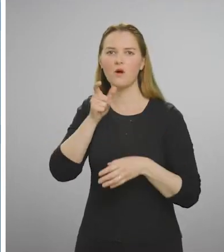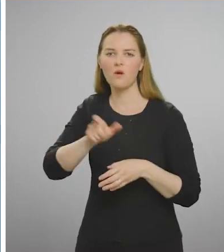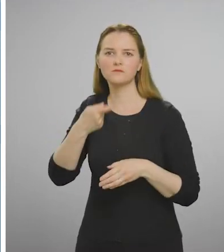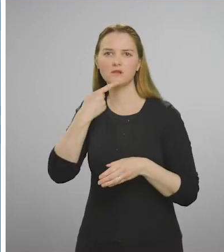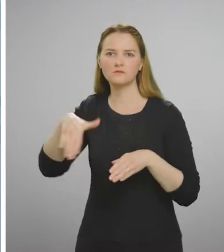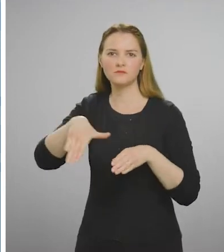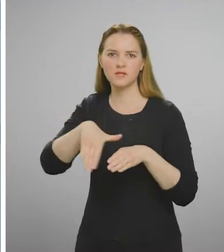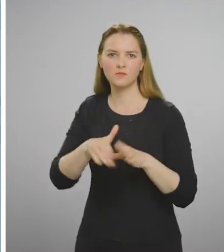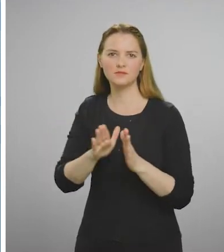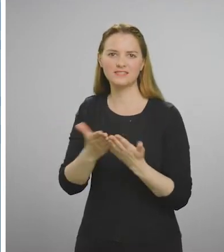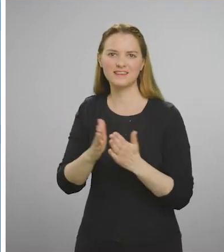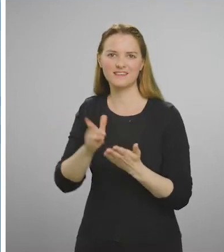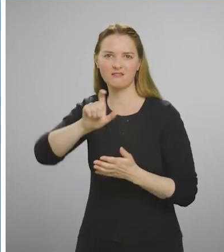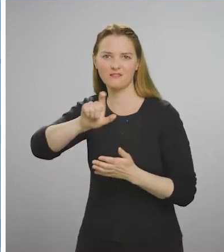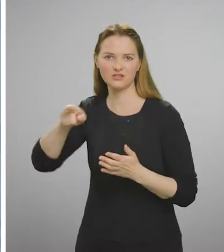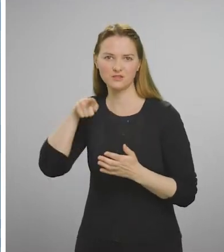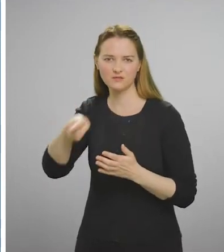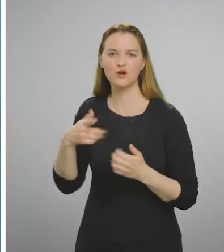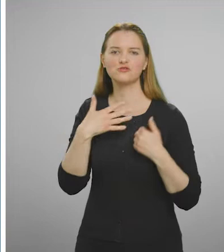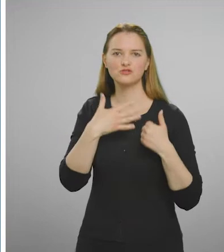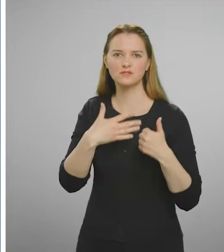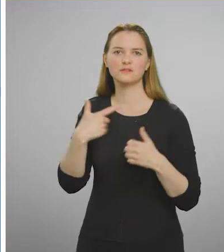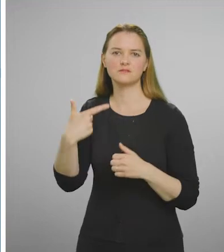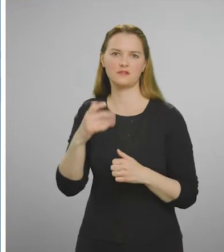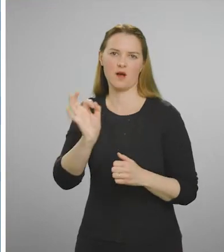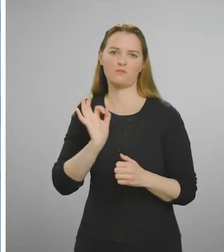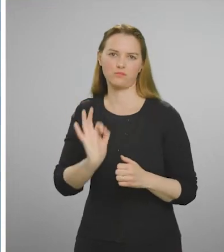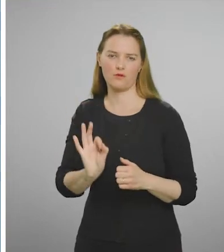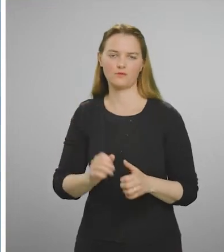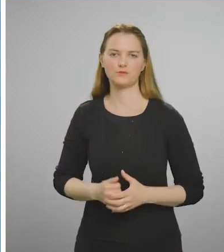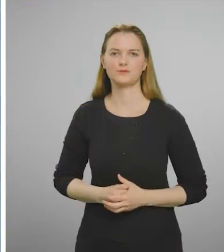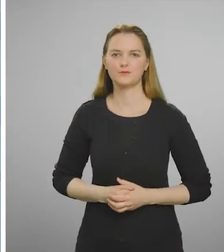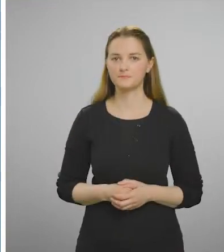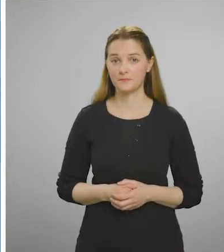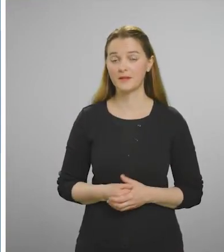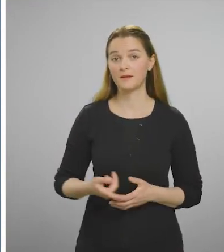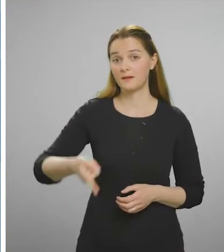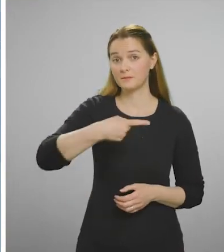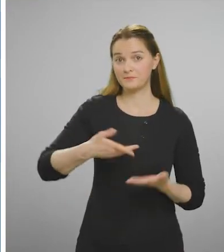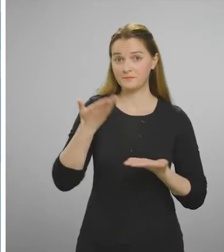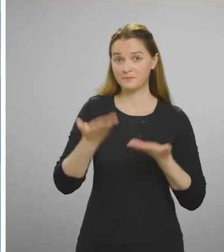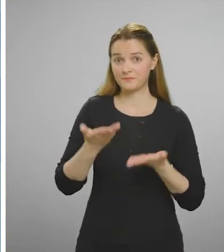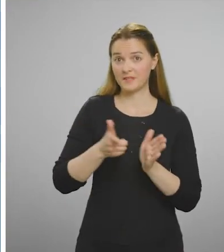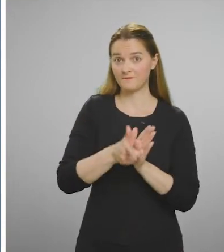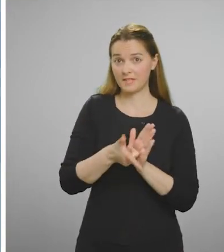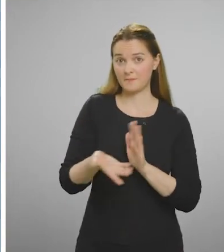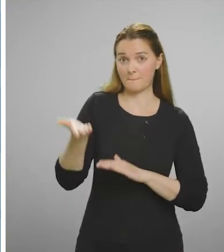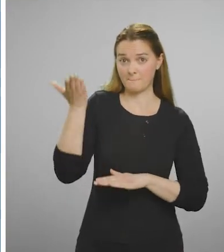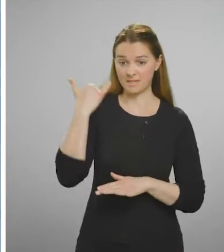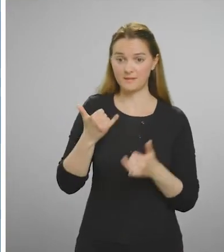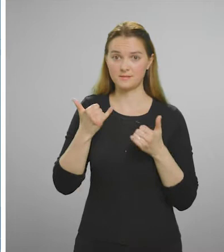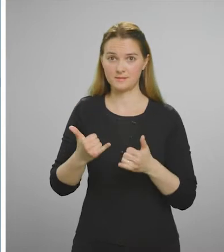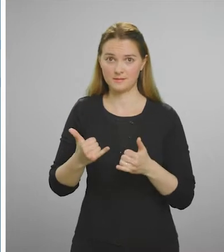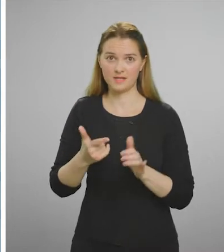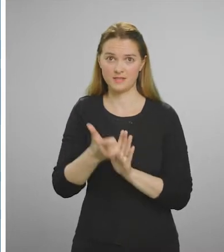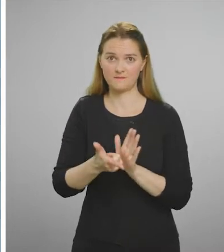Preporuke knjižničara na internetu prati 62% čitalačke online populacije. Ako usporedimo vrijeme prije pandemije i